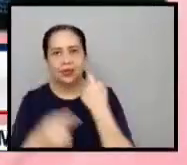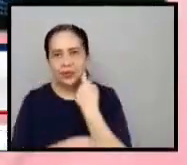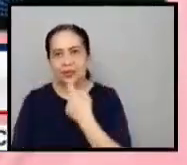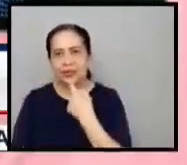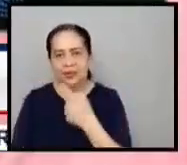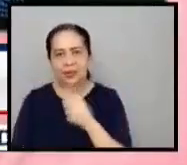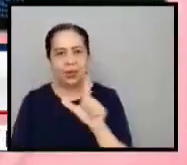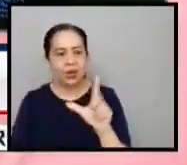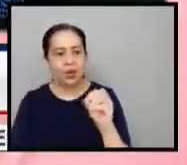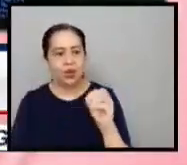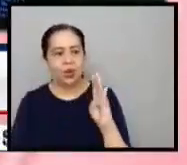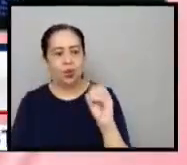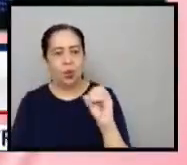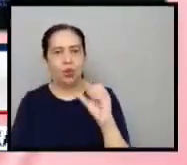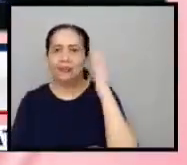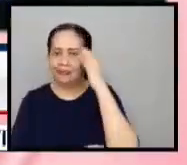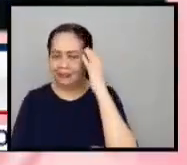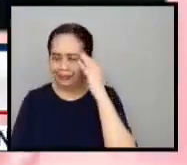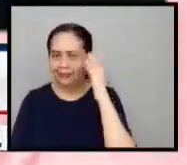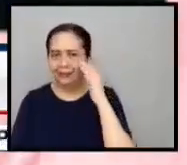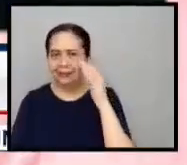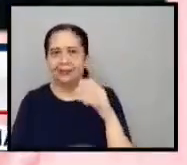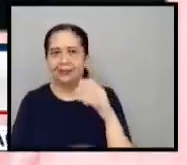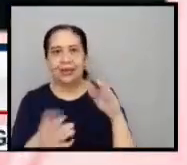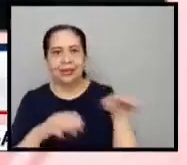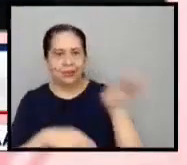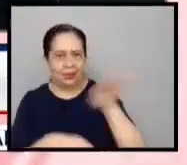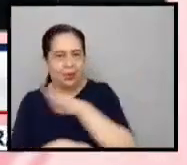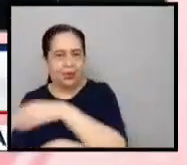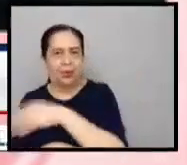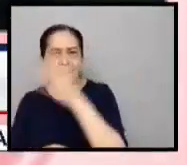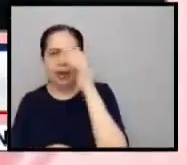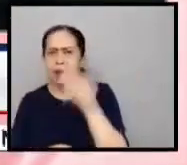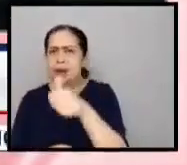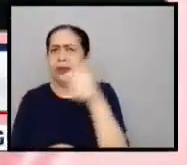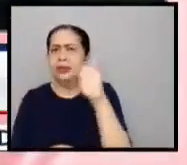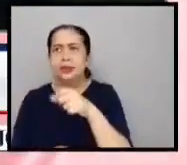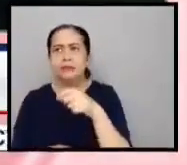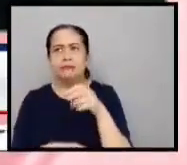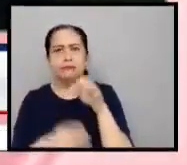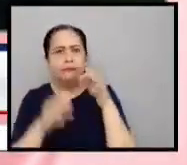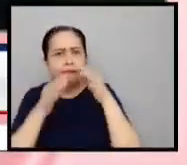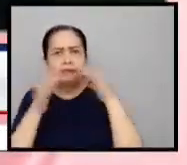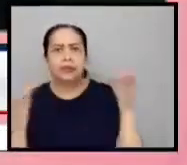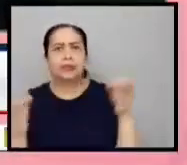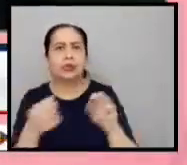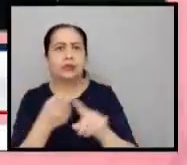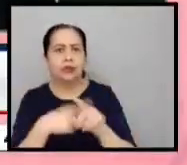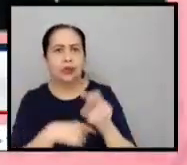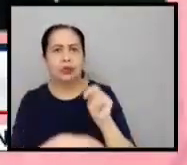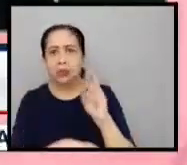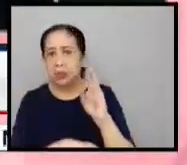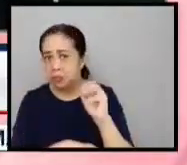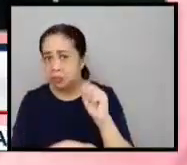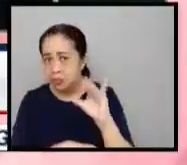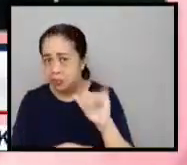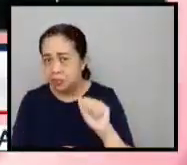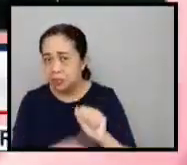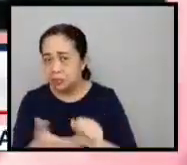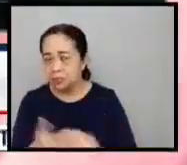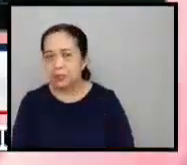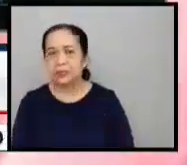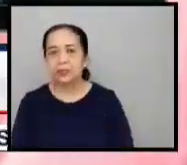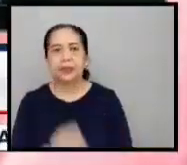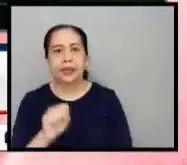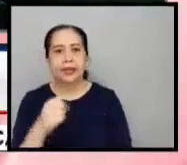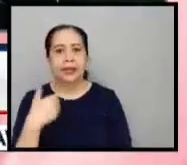alam ko yan, Lubok Children's Choir, pero meron po bang mga musicians pa na sumikat dito? Yes, ma'am. So, meron po